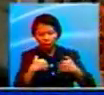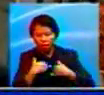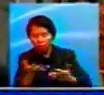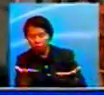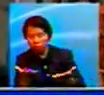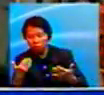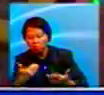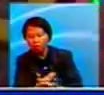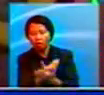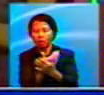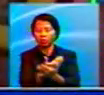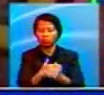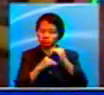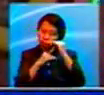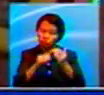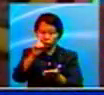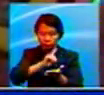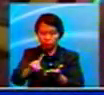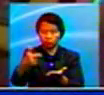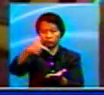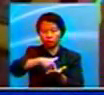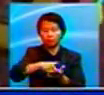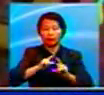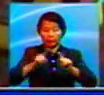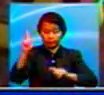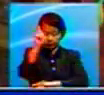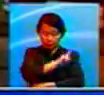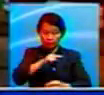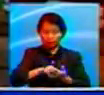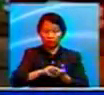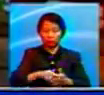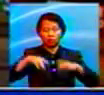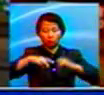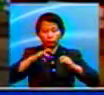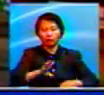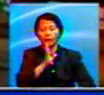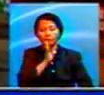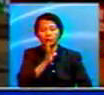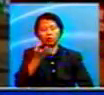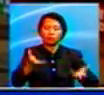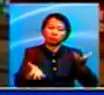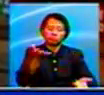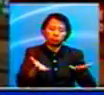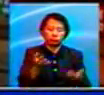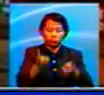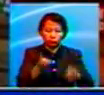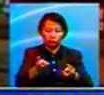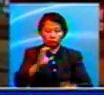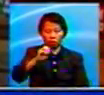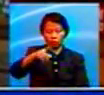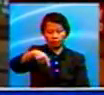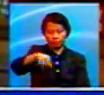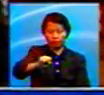perkembangan terbaru dalam tempoh seminggu lagi. Tetapi hari ini Canberra menegaskan bahawa meskipun operasi